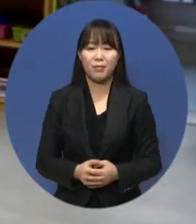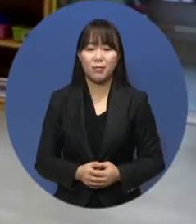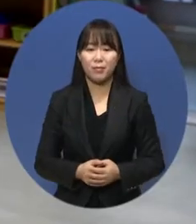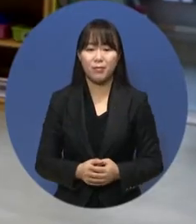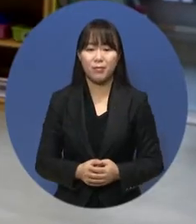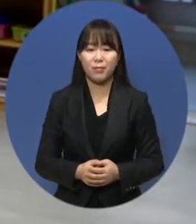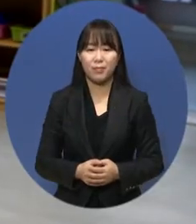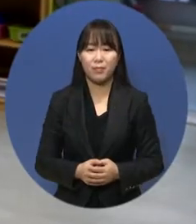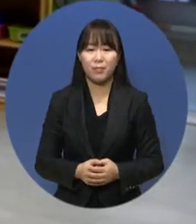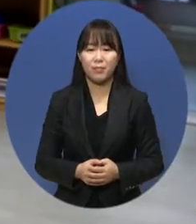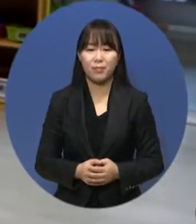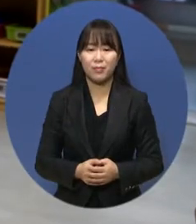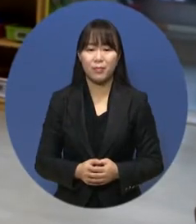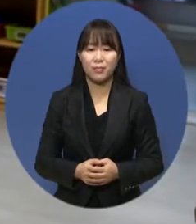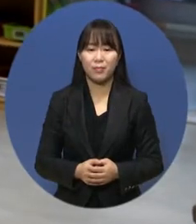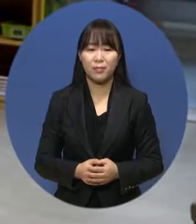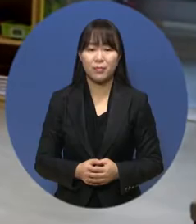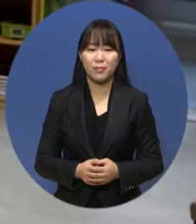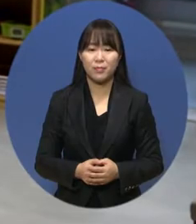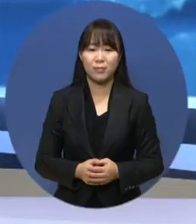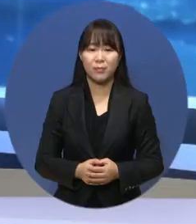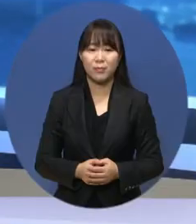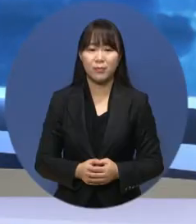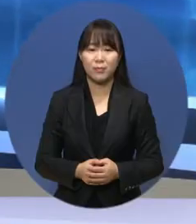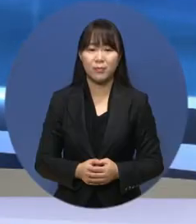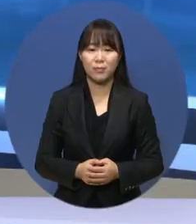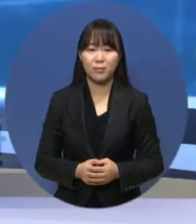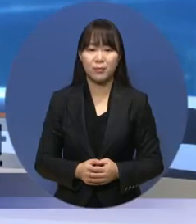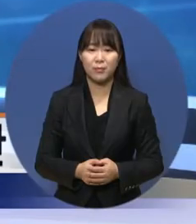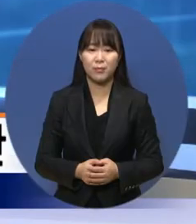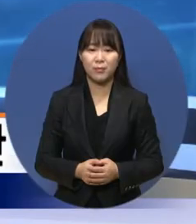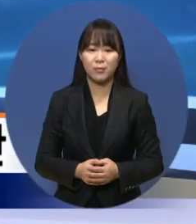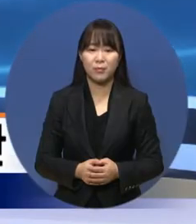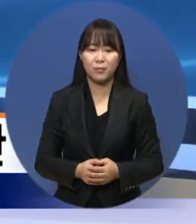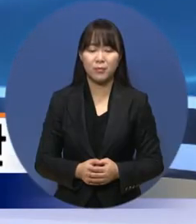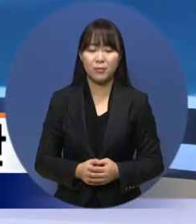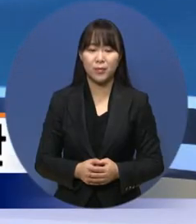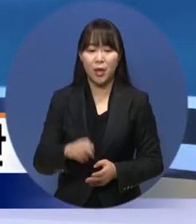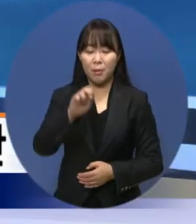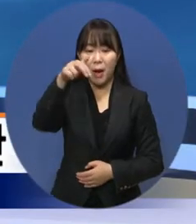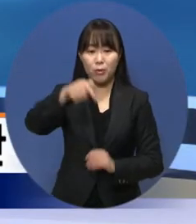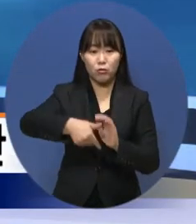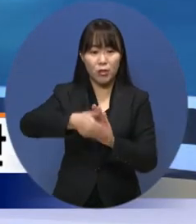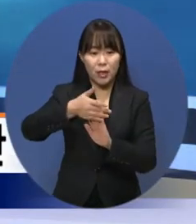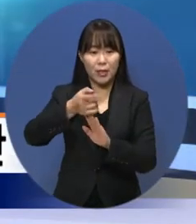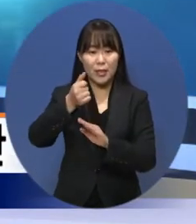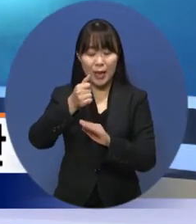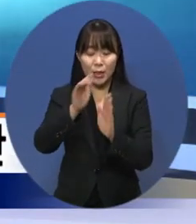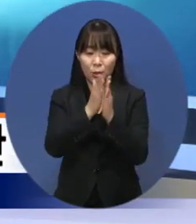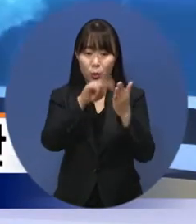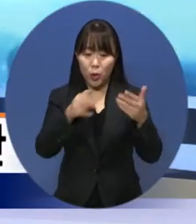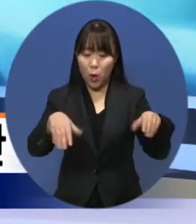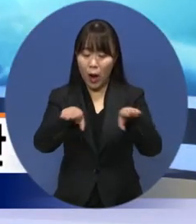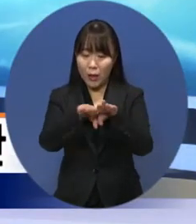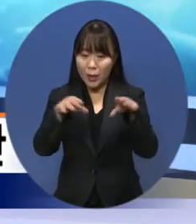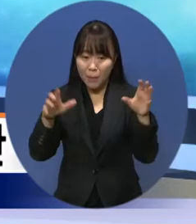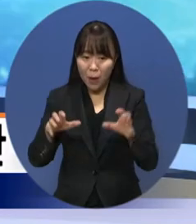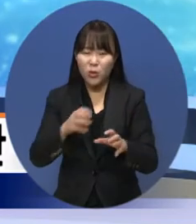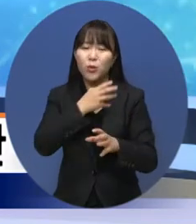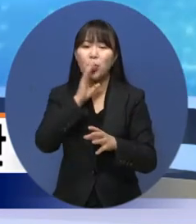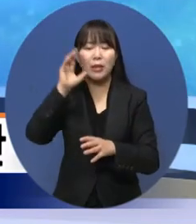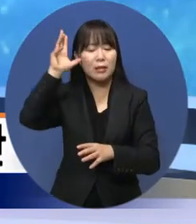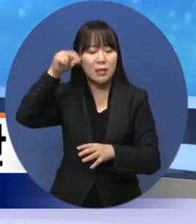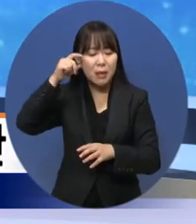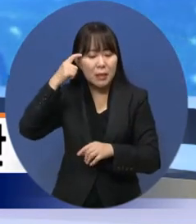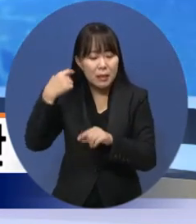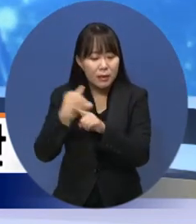복지 tv 경기방송 정은선 입니다 파주시에 작은 도서관들이 모여 노인들의 치매